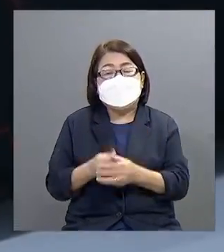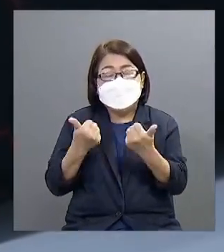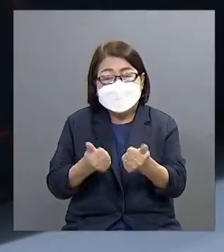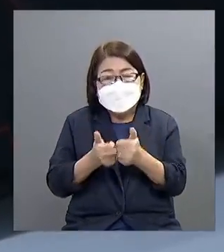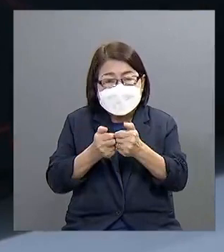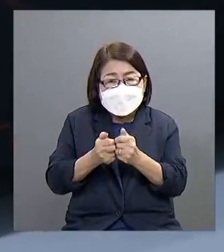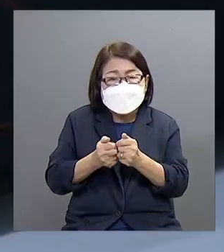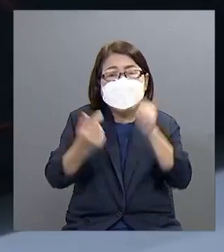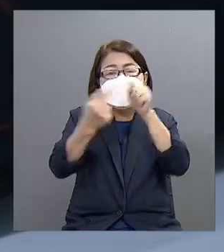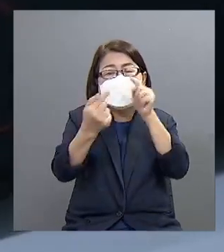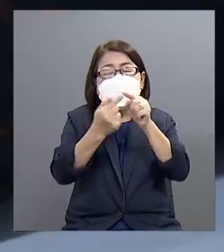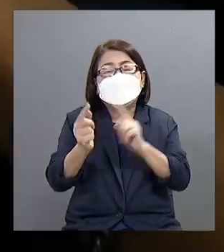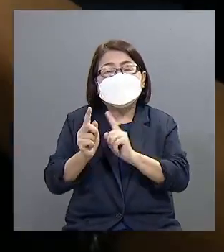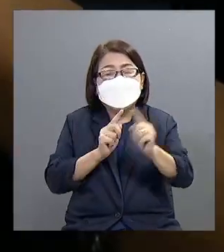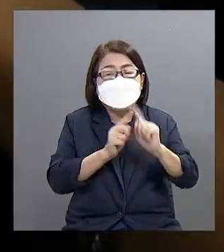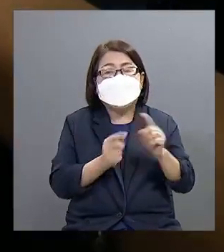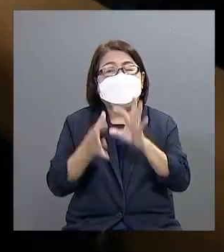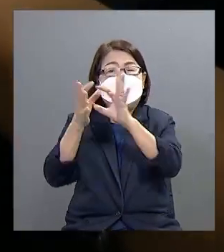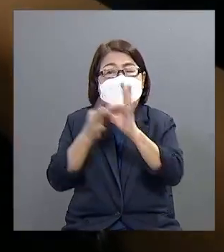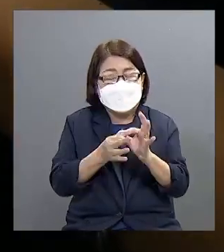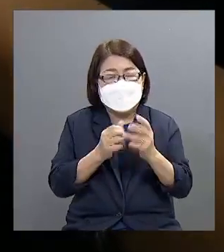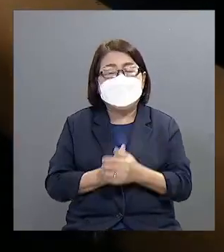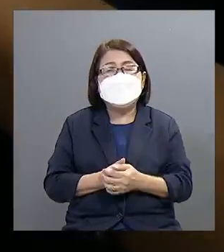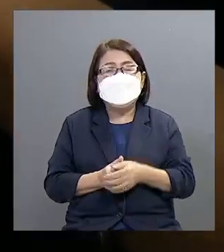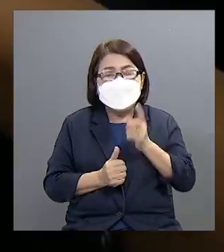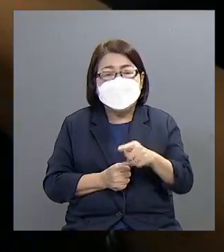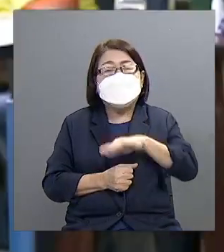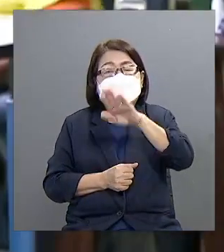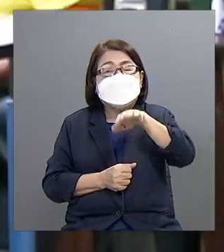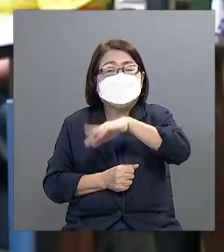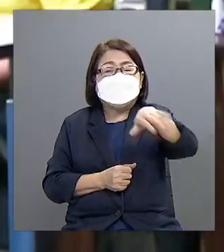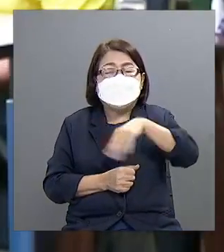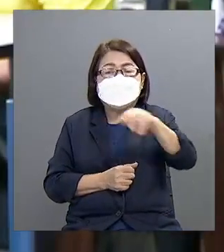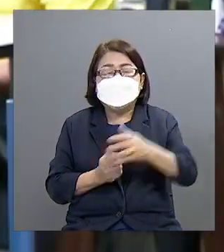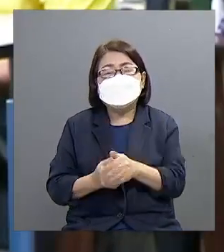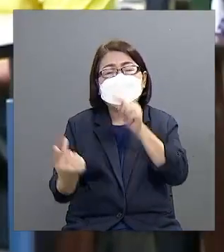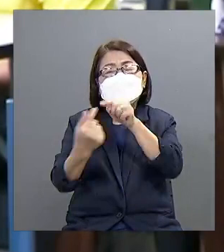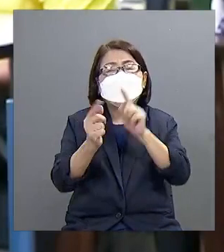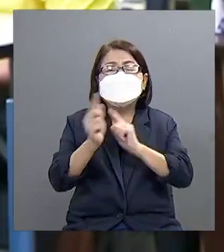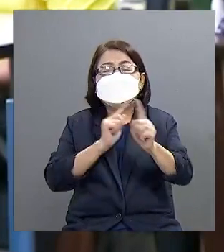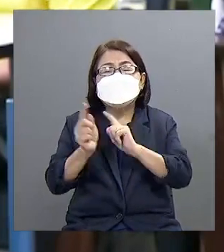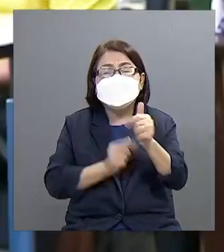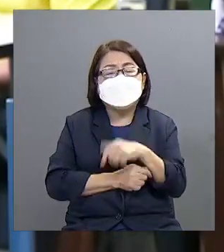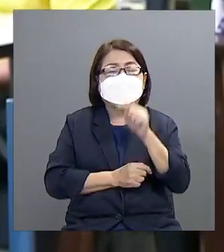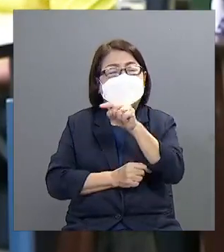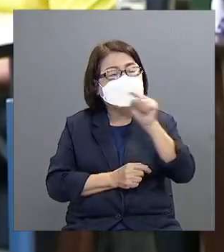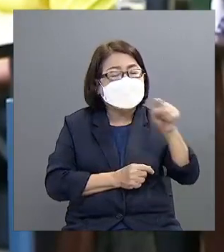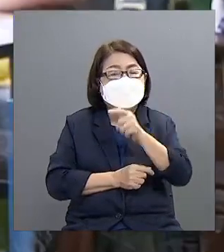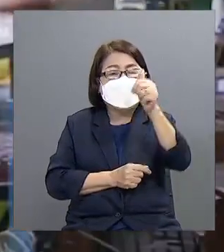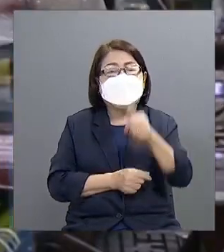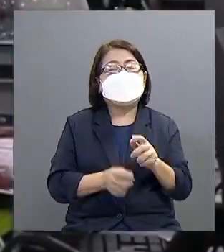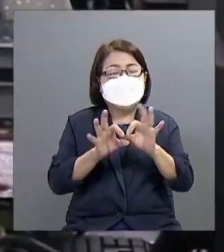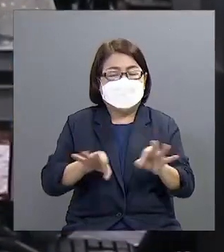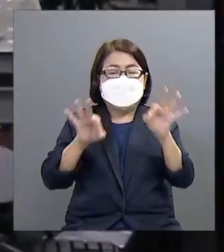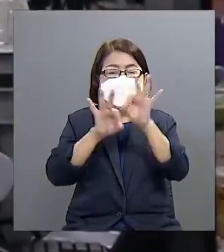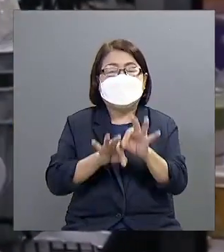นะครับด้วยแผงวงจรต่างๆเนี่ยให้เขาสามารถคุยกันและสั่งการกันได้เนี่ยเรื่องของการเขียนโปรแกรมสำคัญมาก